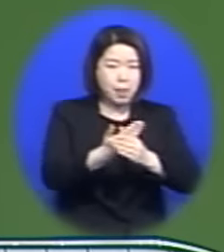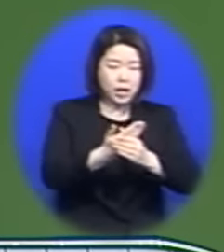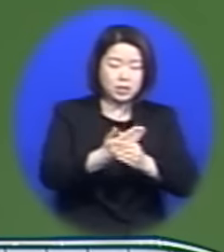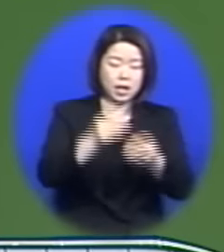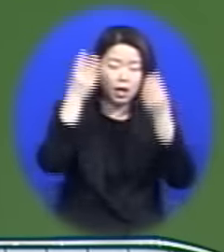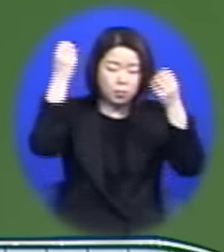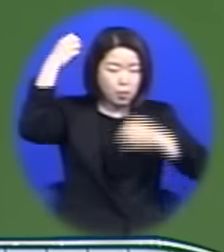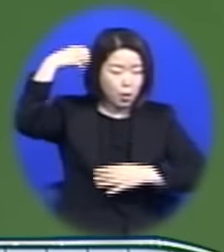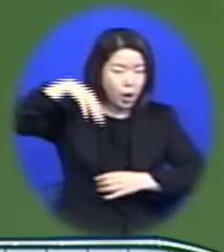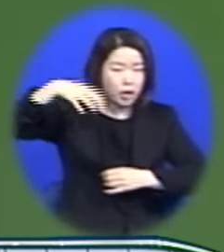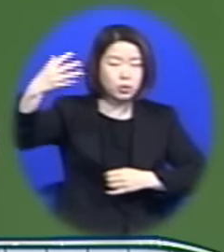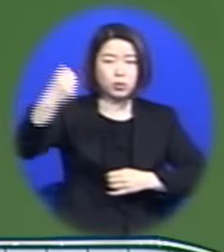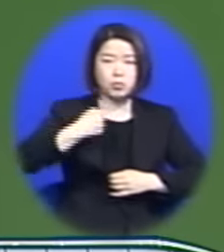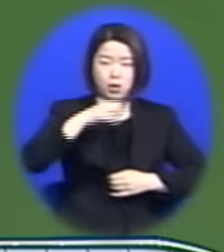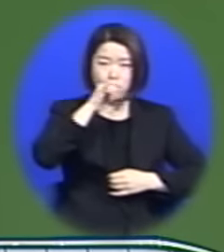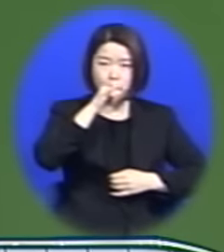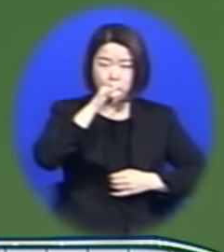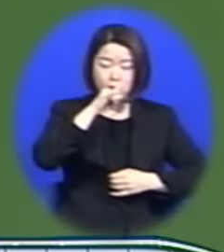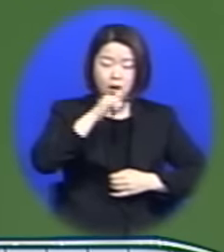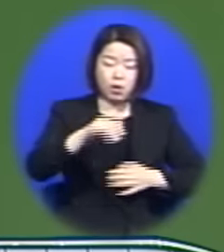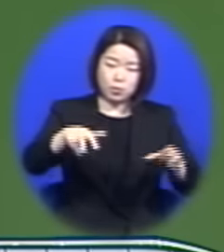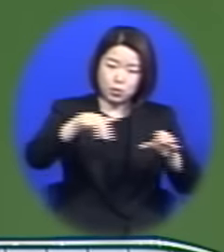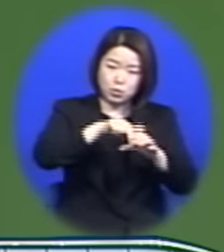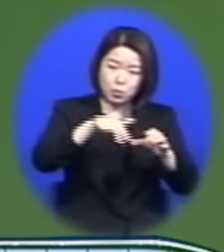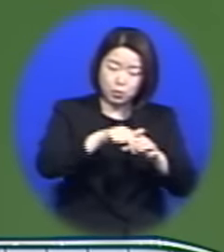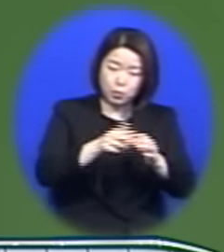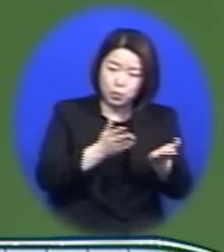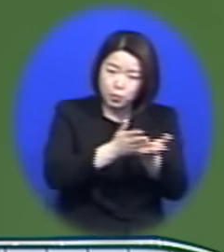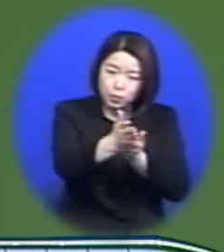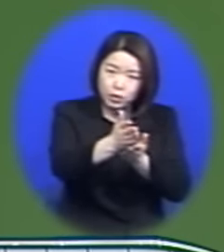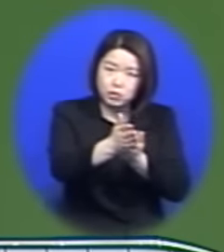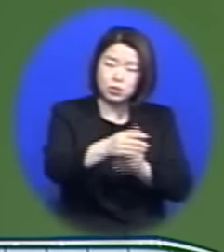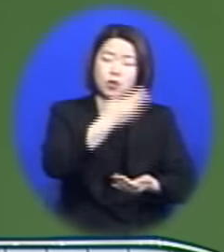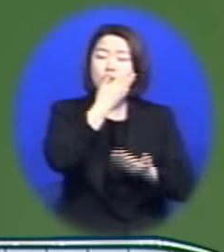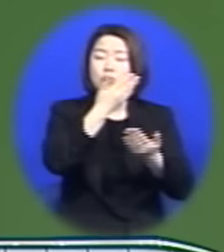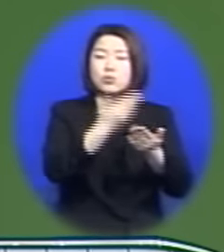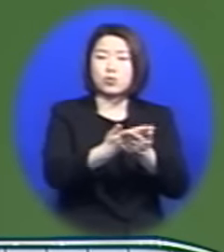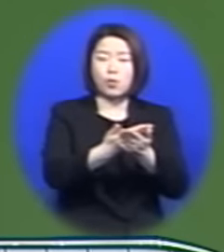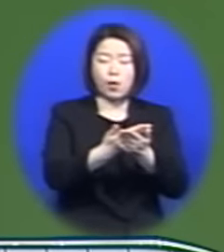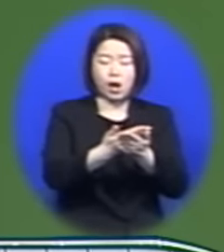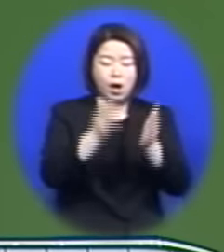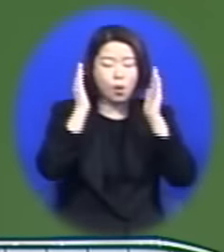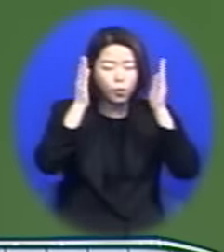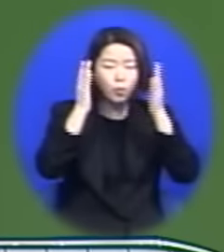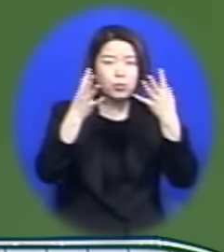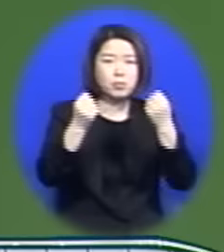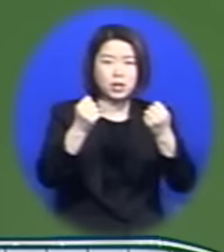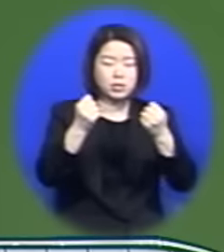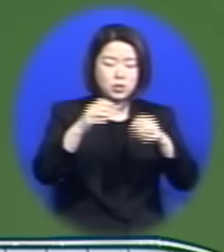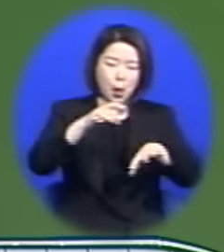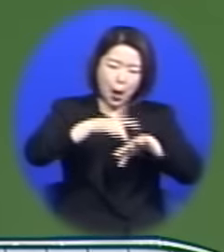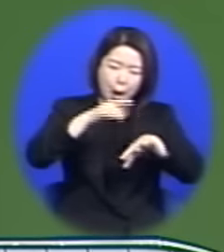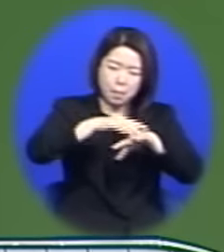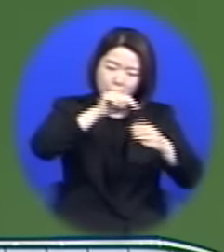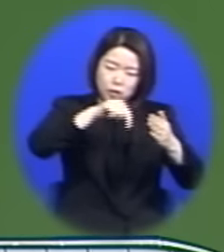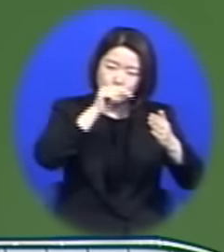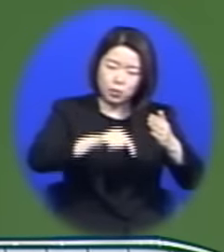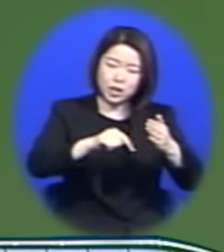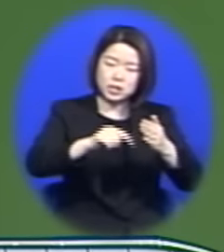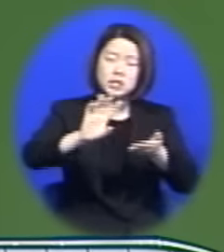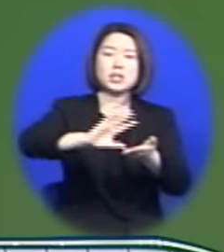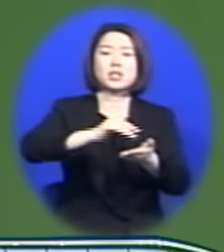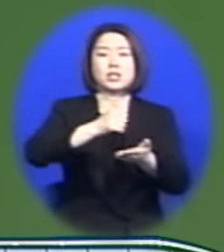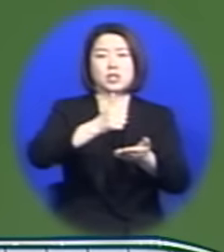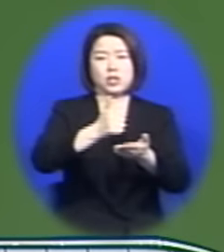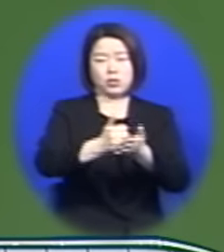기독교에 관한 중요한 자격들을 갖추었으며 속까지 그리스도인이었다 나중에 믿음을 읽기 전까지는